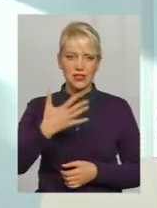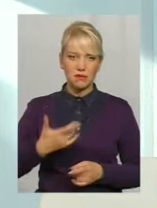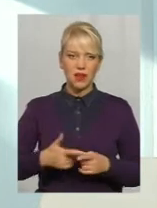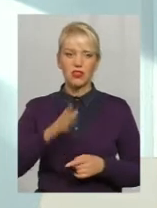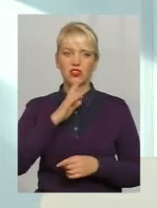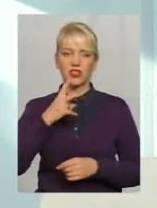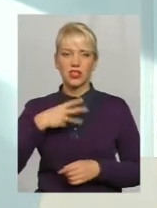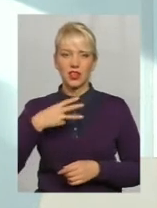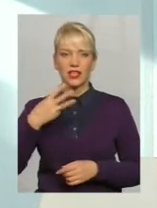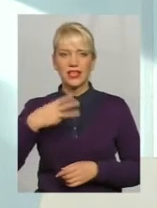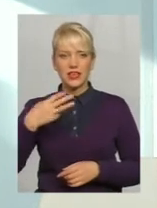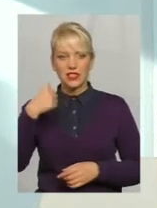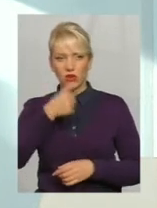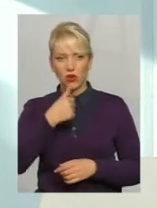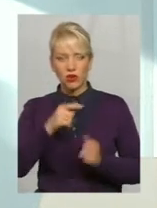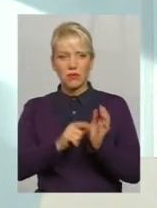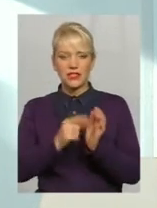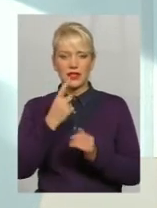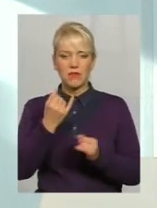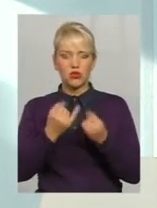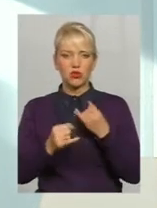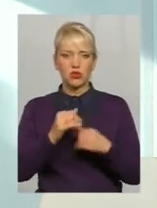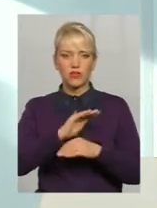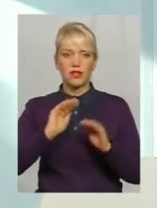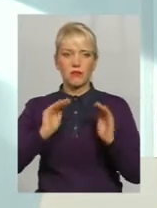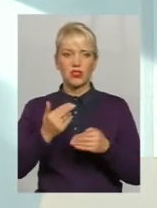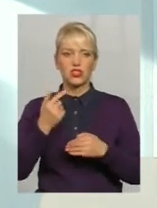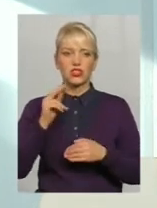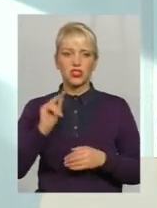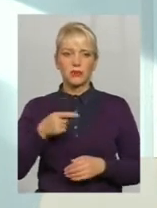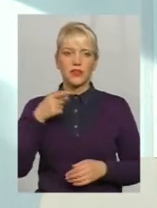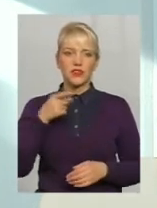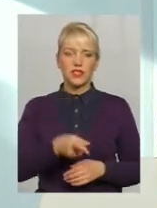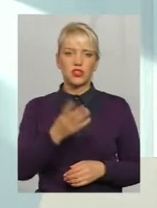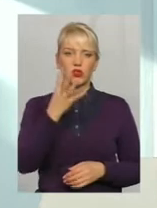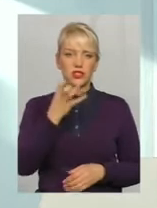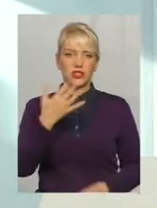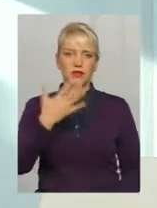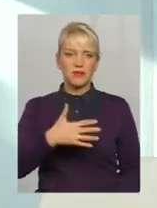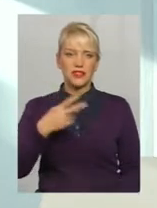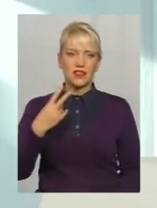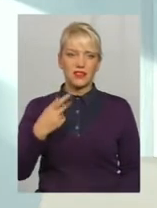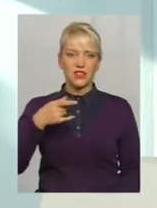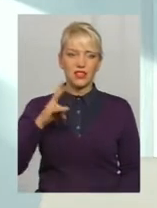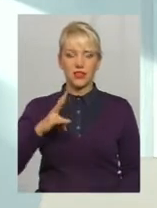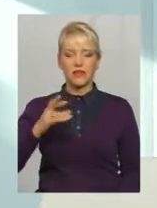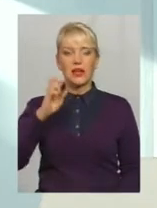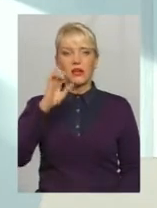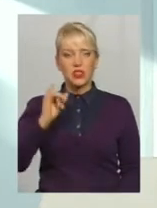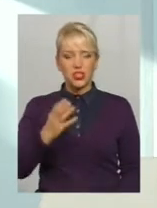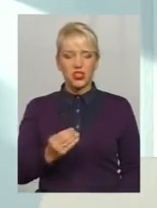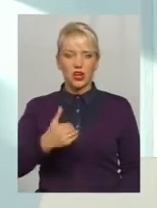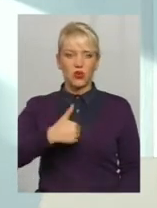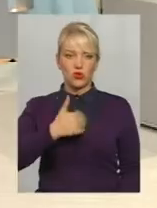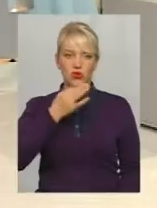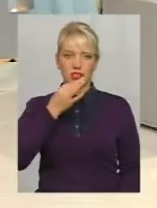років, пенсія з 1 жовтня не менше 1452 гривні. Я хотіла б сказати ще, що